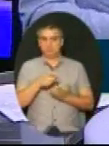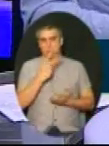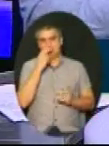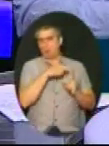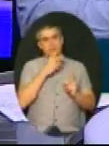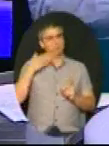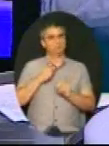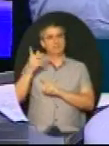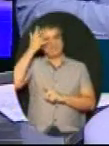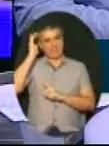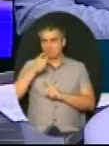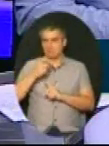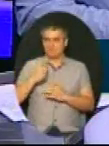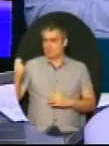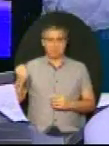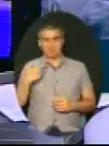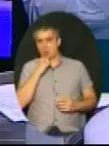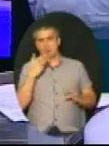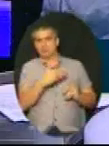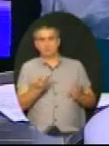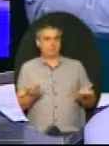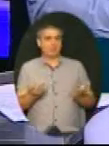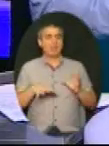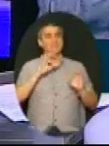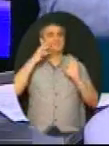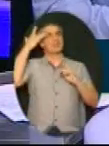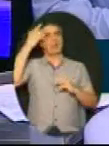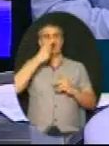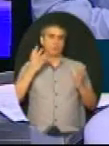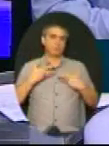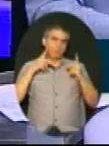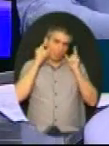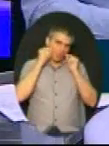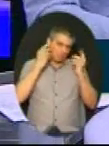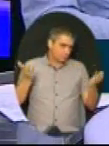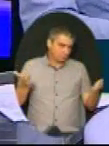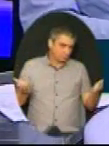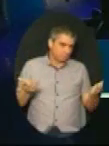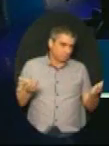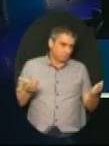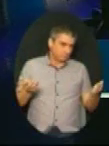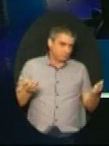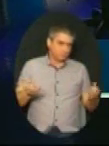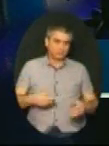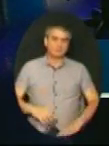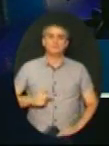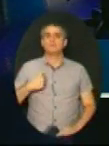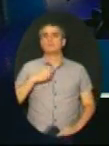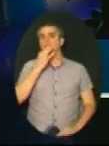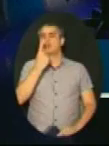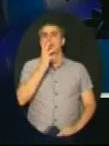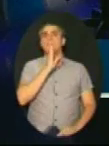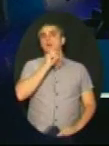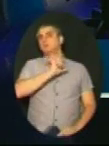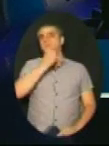רואה ביאיר לפיד, והימין בכלל לא חושב להיחייג אליה, גם נבחרת החלומות שיש שם מרדימה. אנחנו מדברים כללי, אני רוצה לשאול לגבי אחת